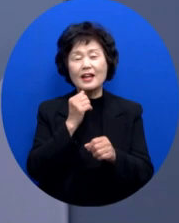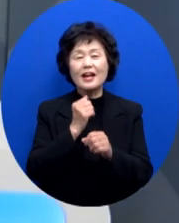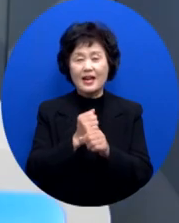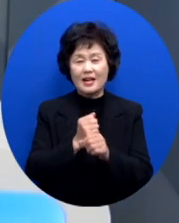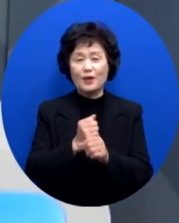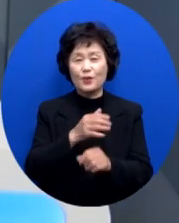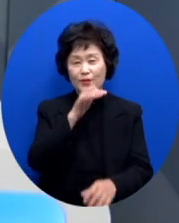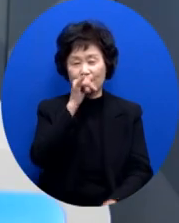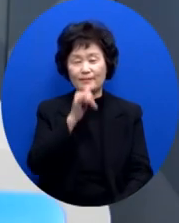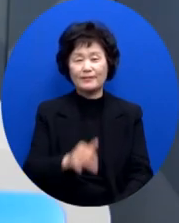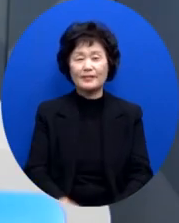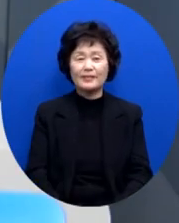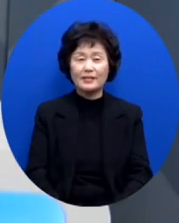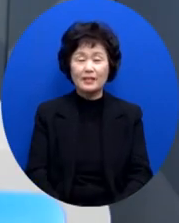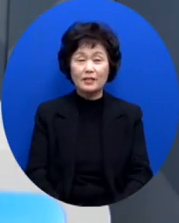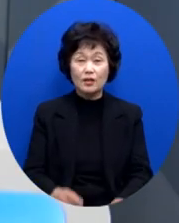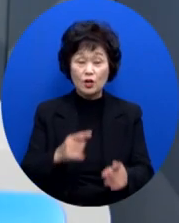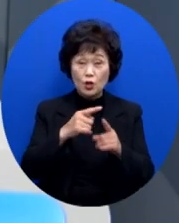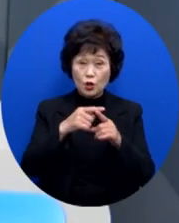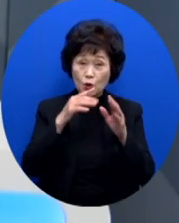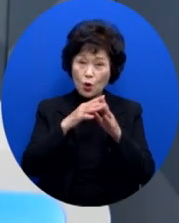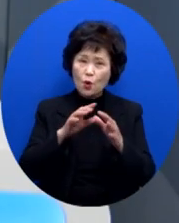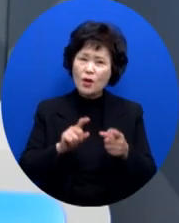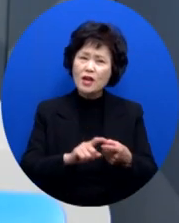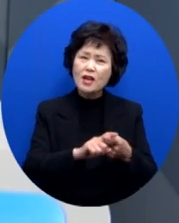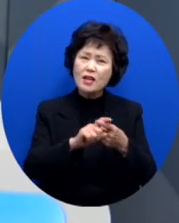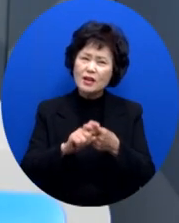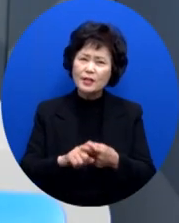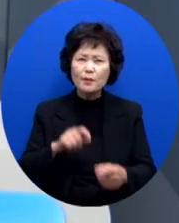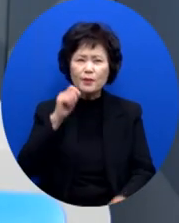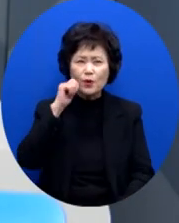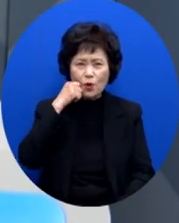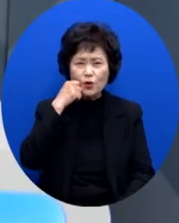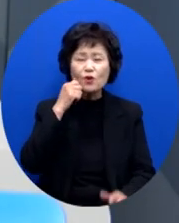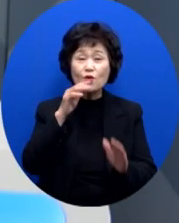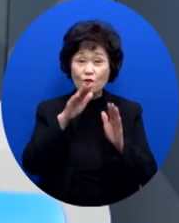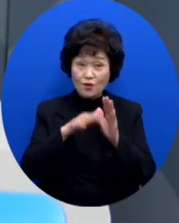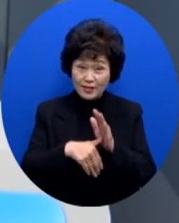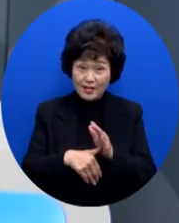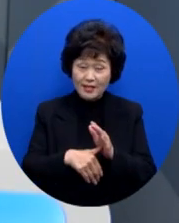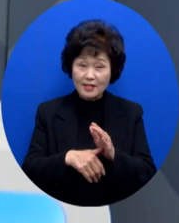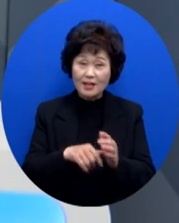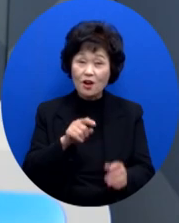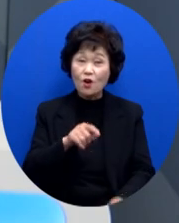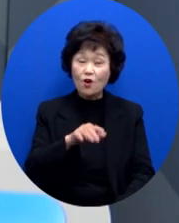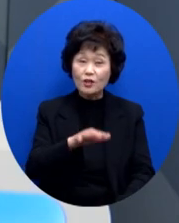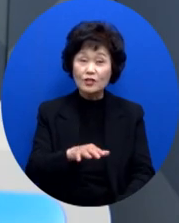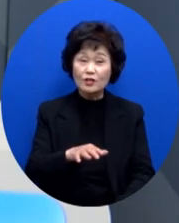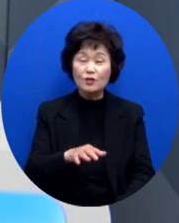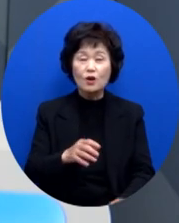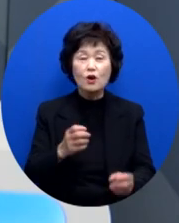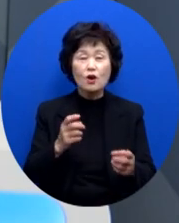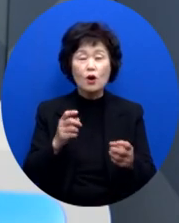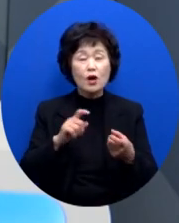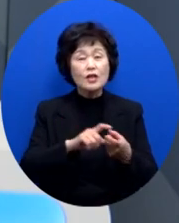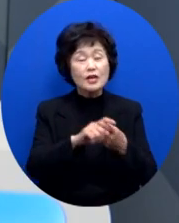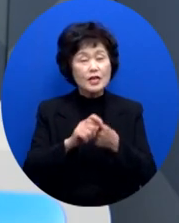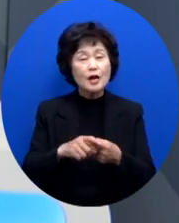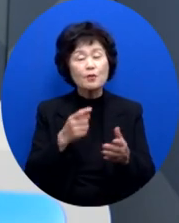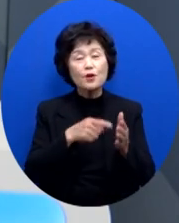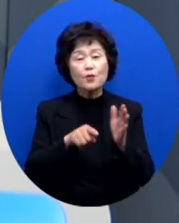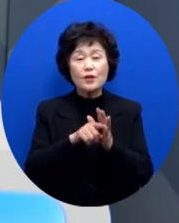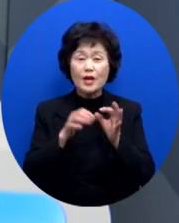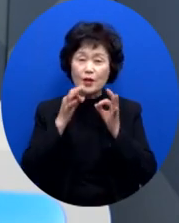있습니다. 네. 지금 교회 연합이 사실 쉽지 않은 시기인데요. 부기총은 교회 연합을 위해 어떤 노력을 하고 계신지요?